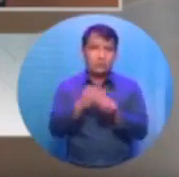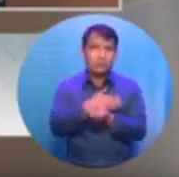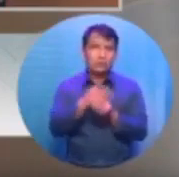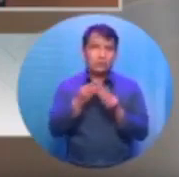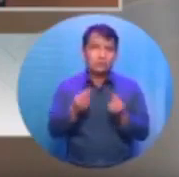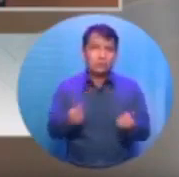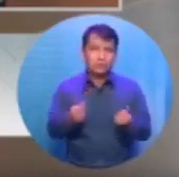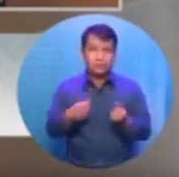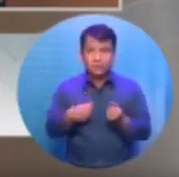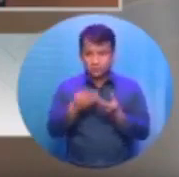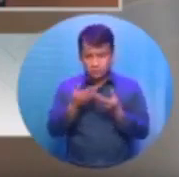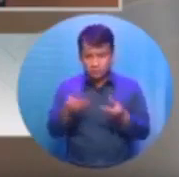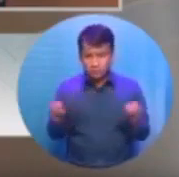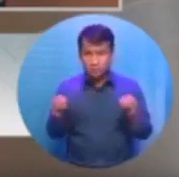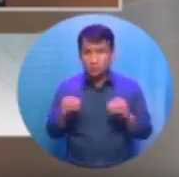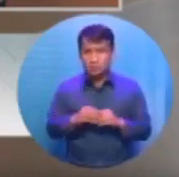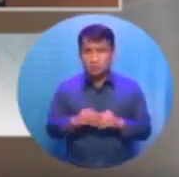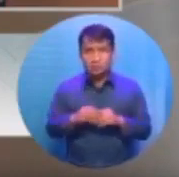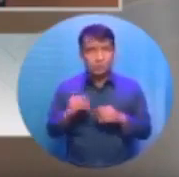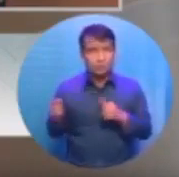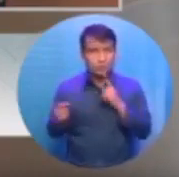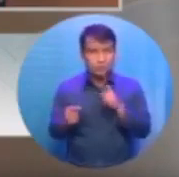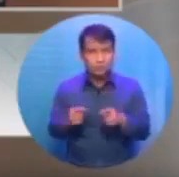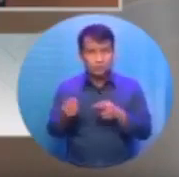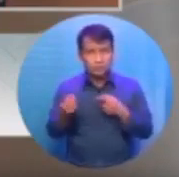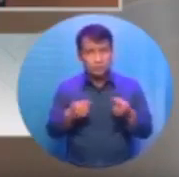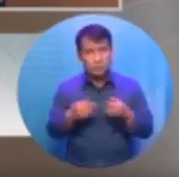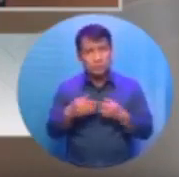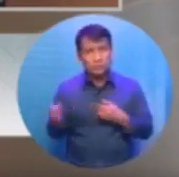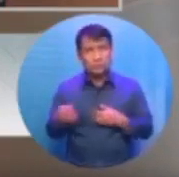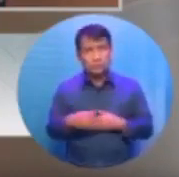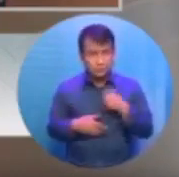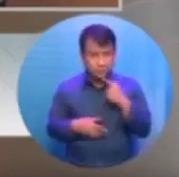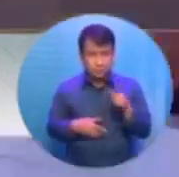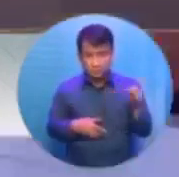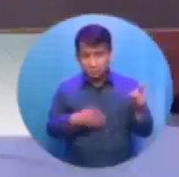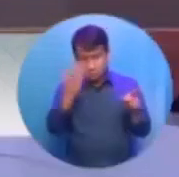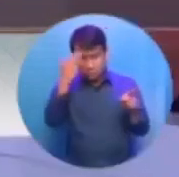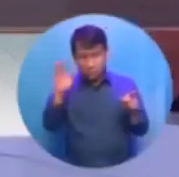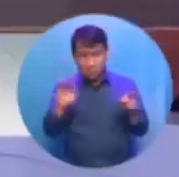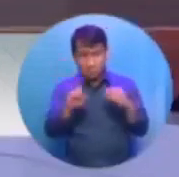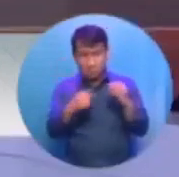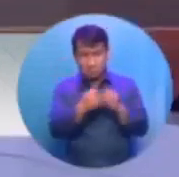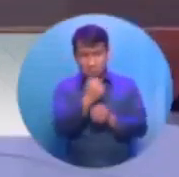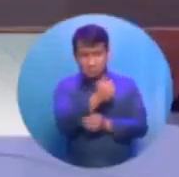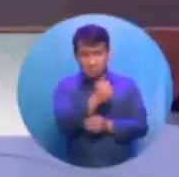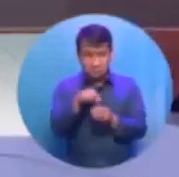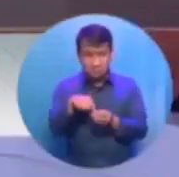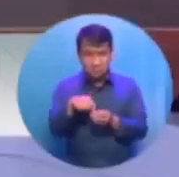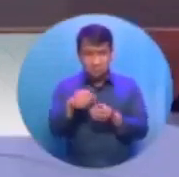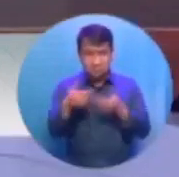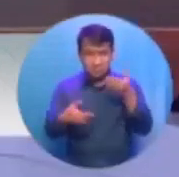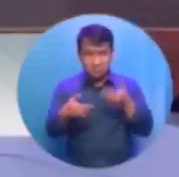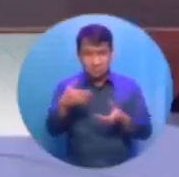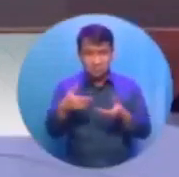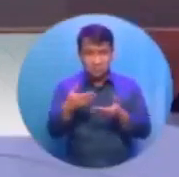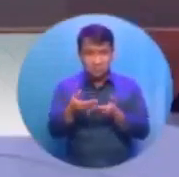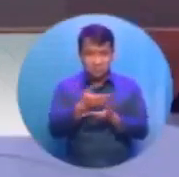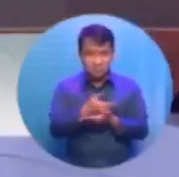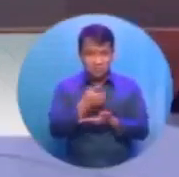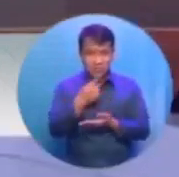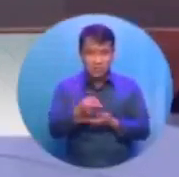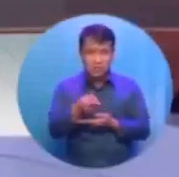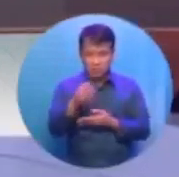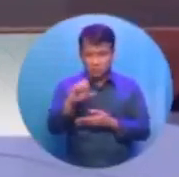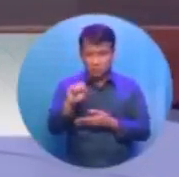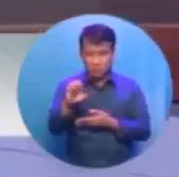kaso, tinexpose. Seryoso? Walang biruan. Ikaw naman. Wow, ha? Hindi mo alam na na-dismiss na pala? Alam ko na po. Ah,